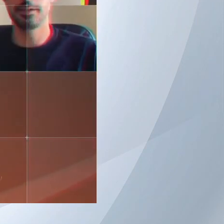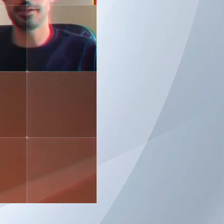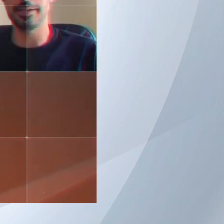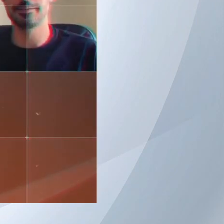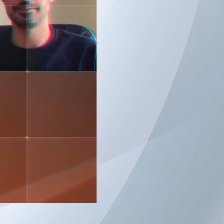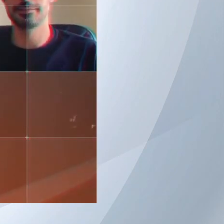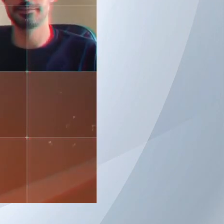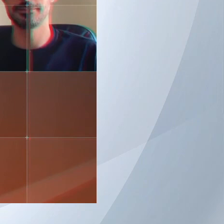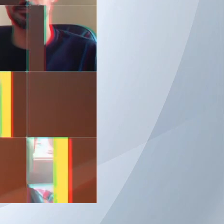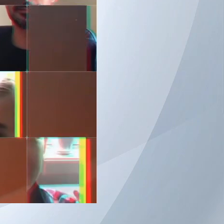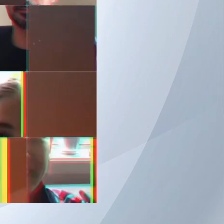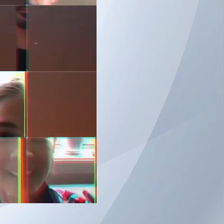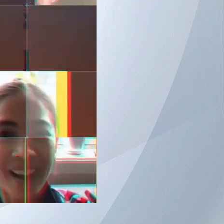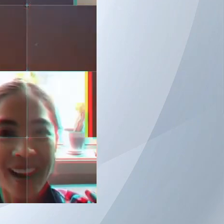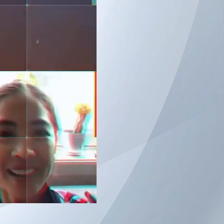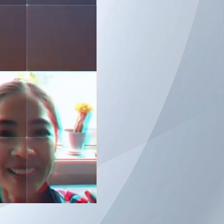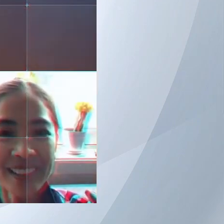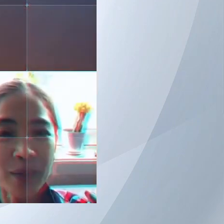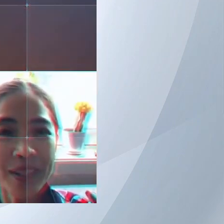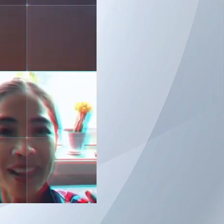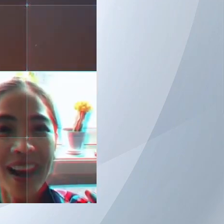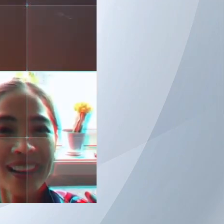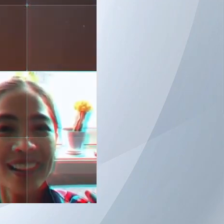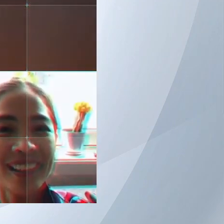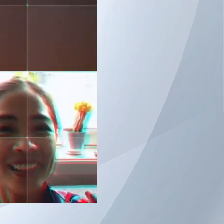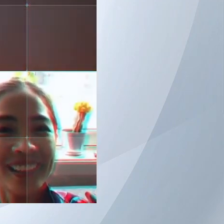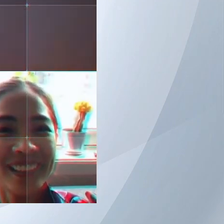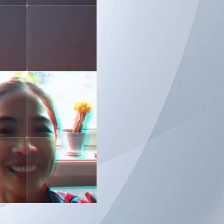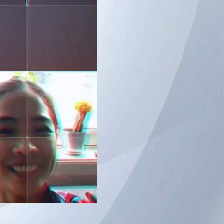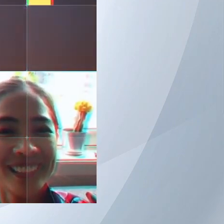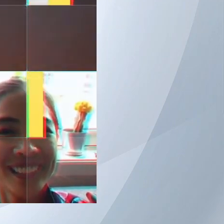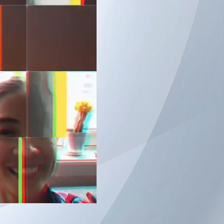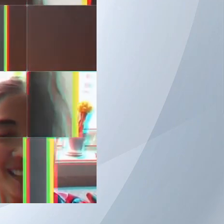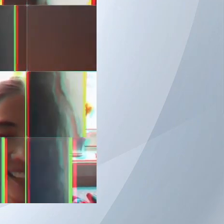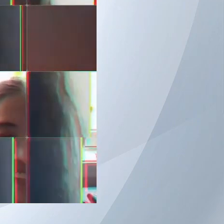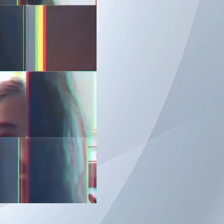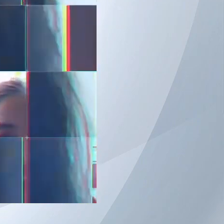大家好。 Servus. Hi. Hi. Bonjour.